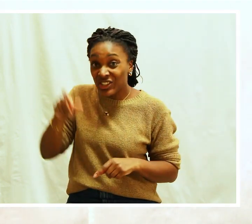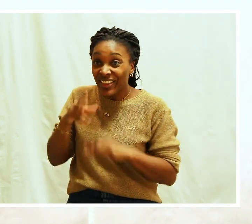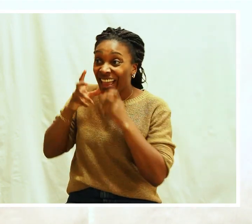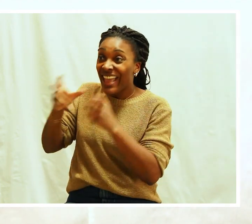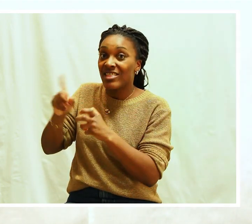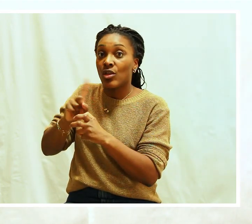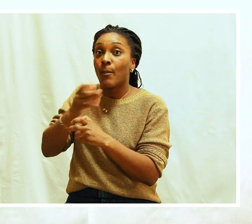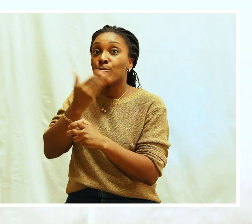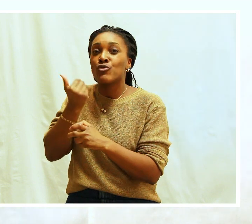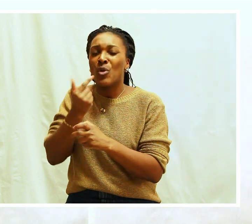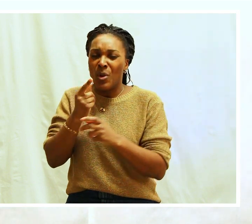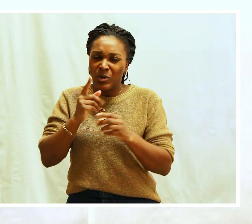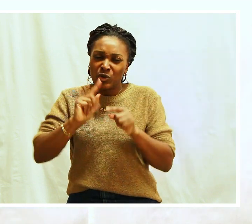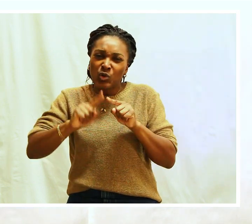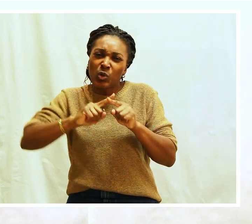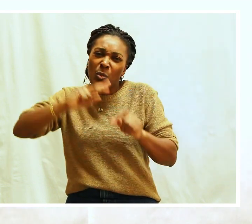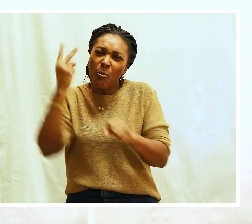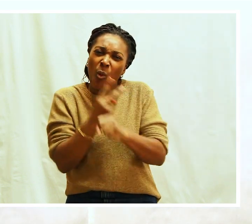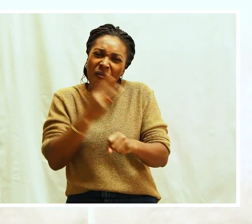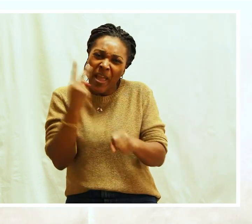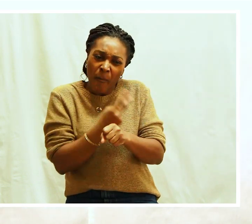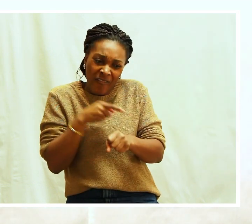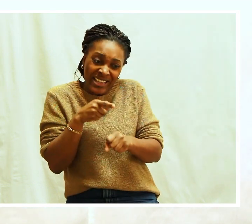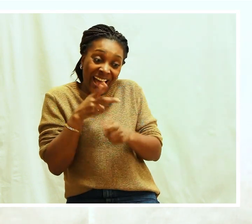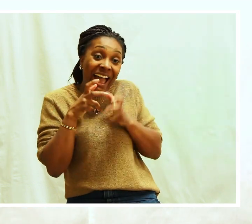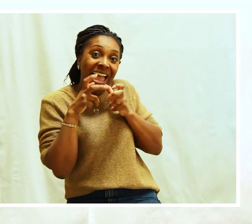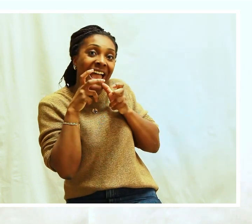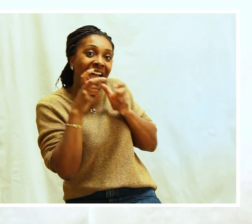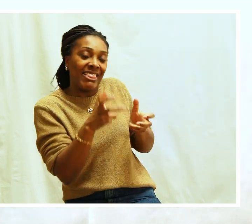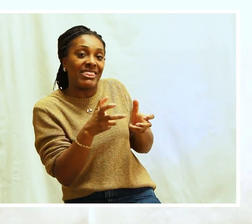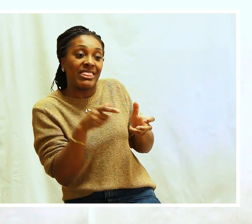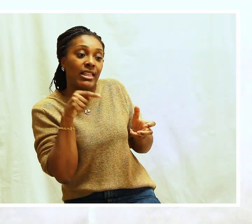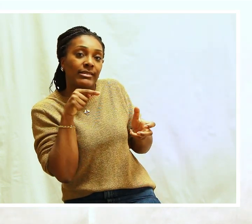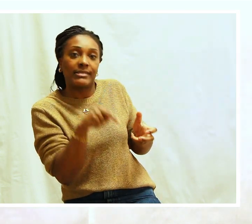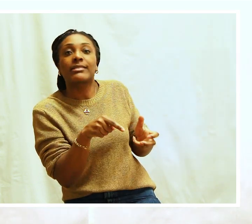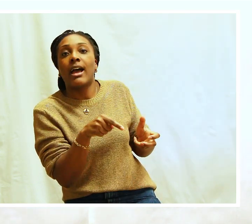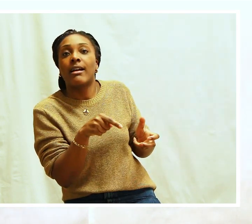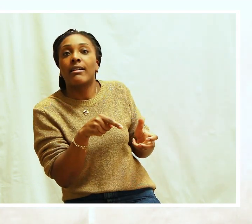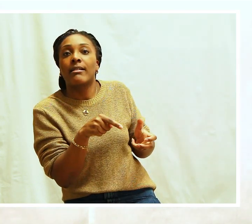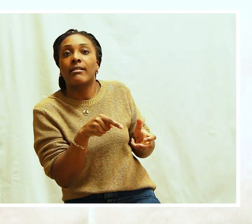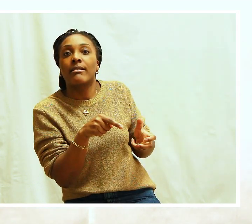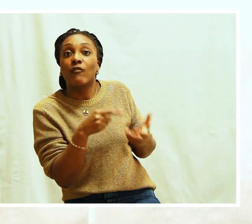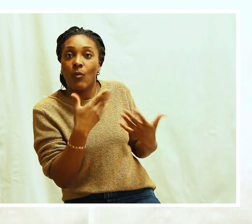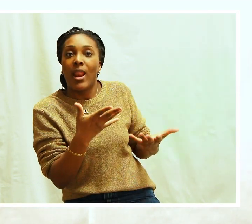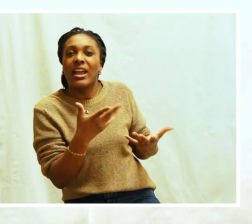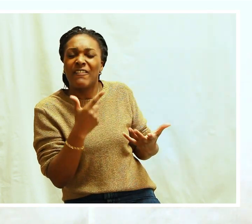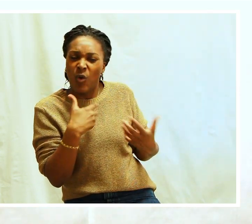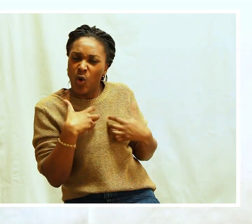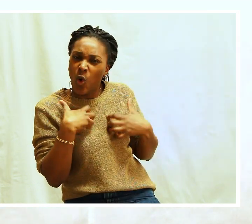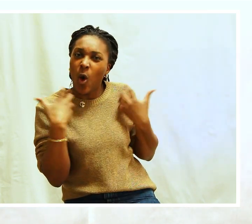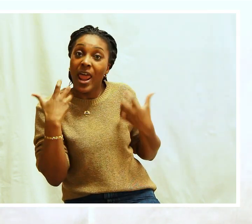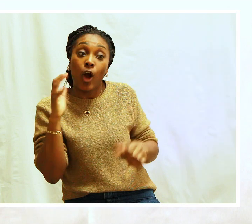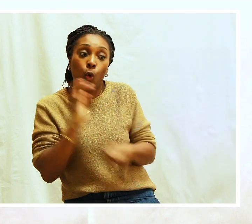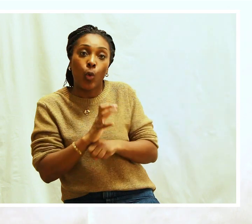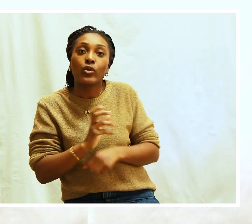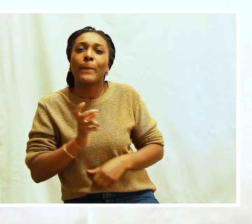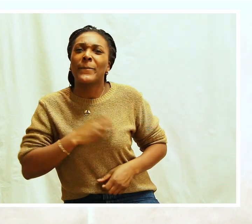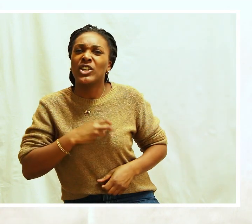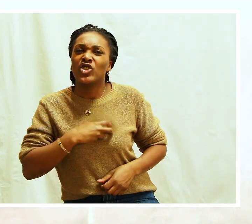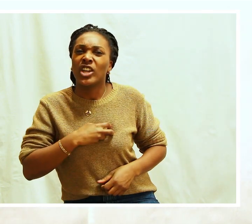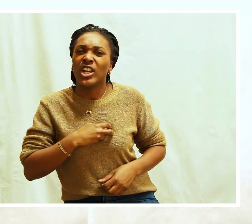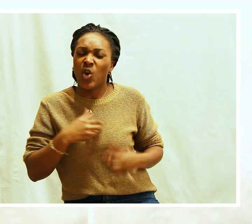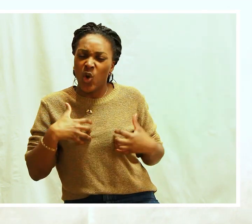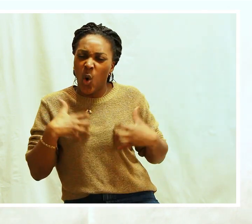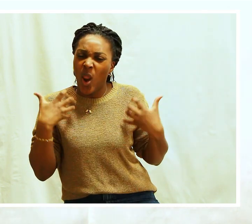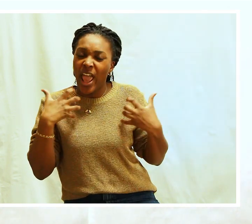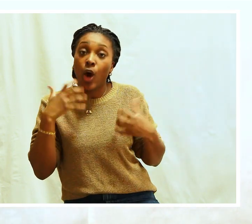à ta porte. Commence à détester cela. Demande au Seigneur que je sois en colère contre ce péché, en colère contre ces